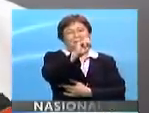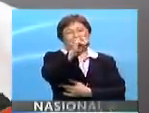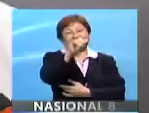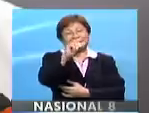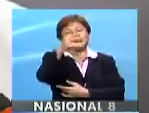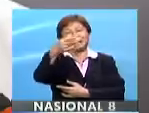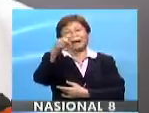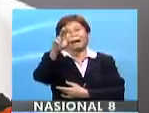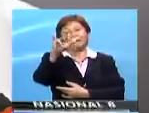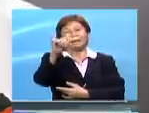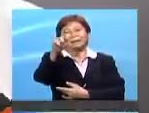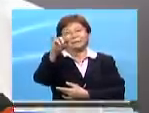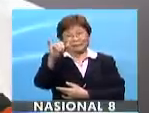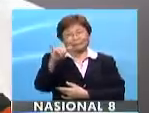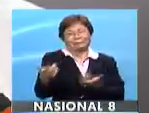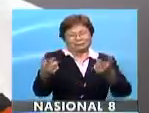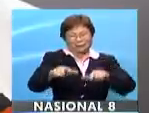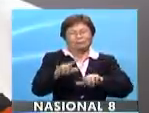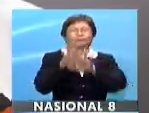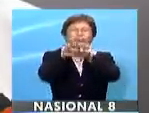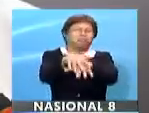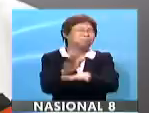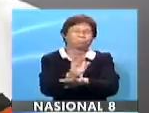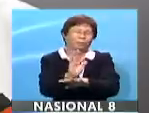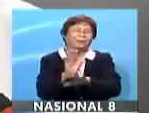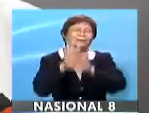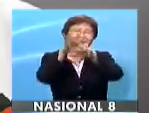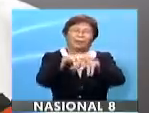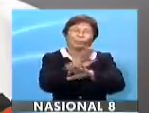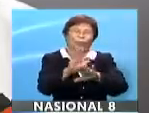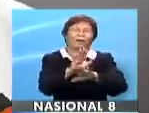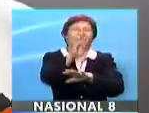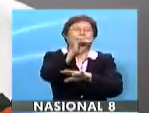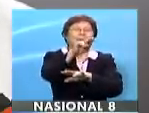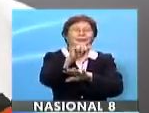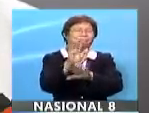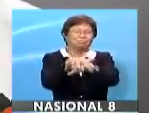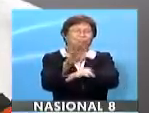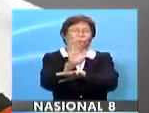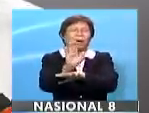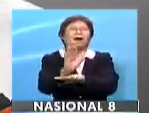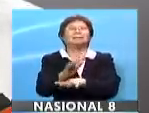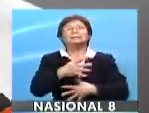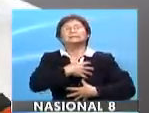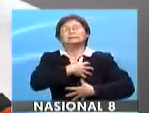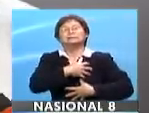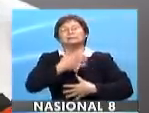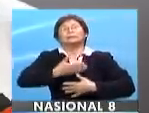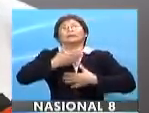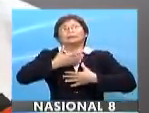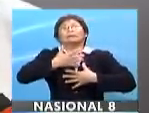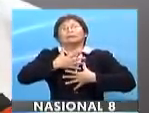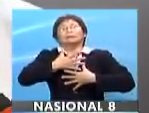tadi dengan kejadian rempuhan di Mina yang tidak ada kaitan dengan jemaah haji